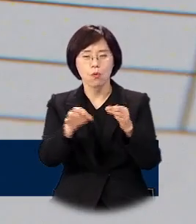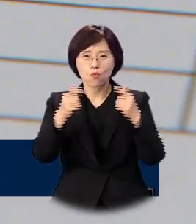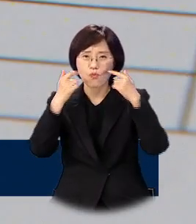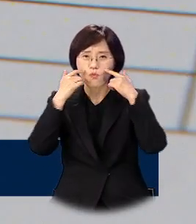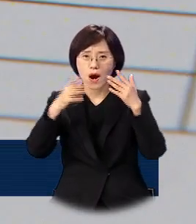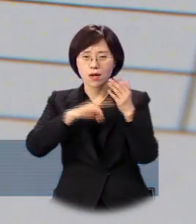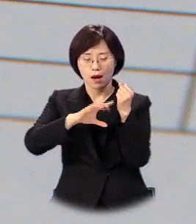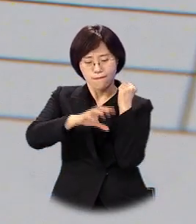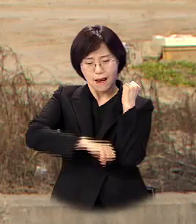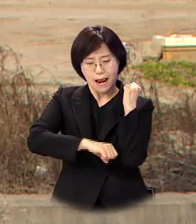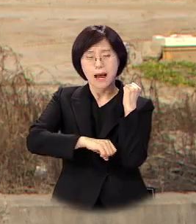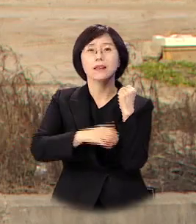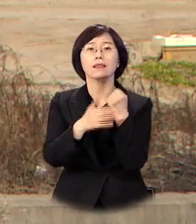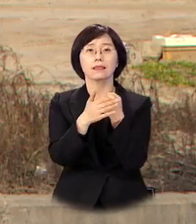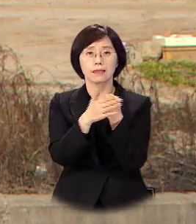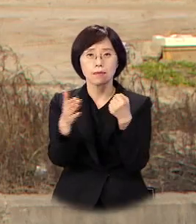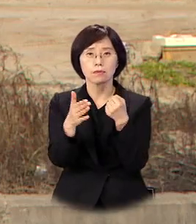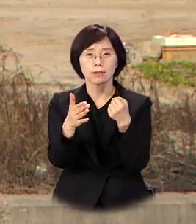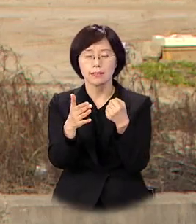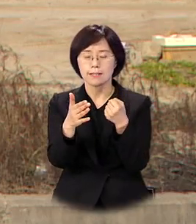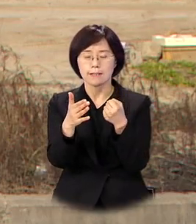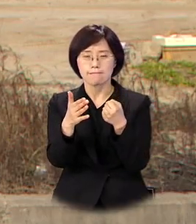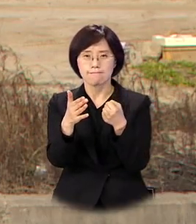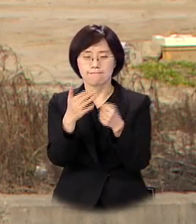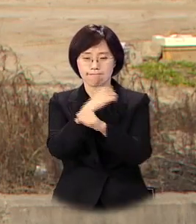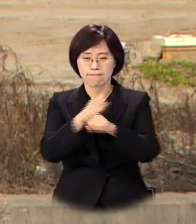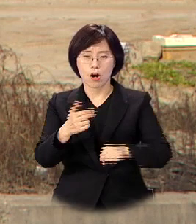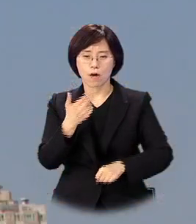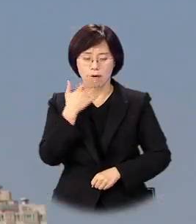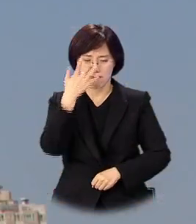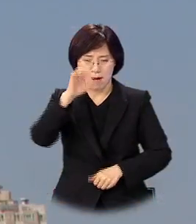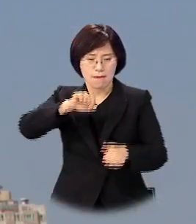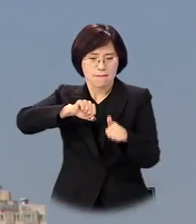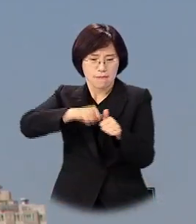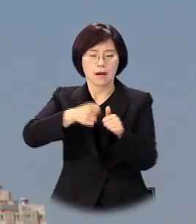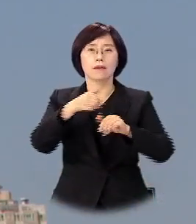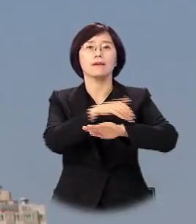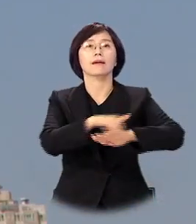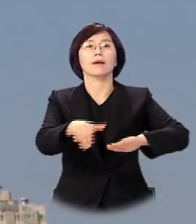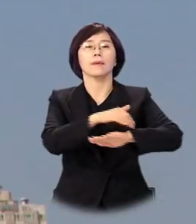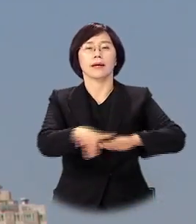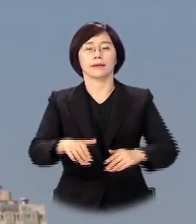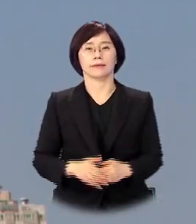명확한 탈세 행위인 만큼 무관용 원칙을 적용해 처벌할 예정입니다.